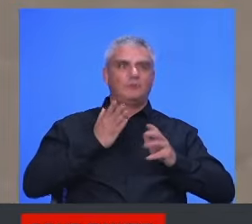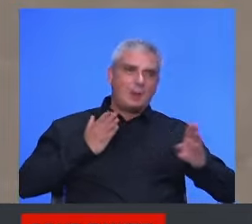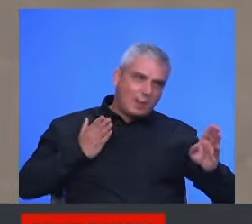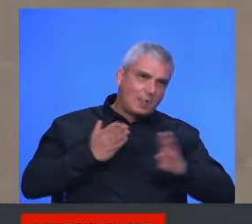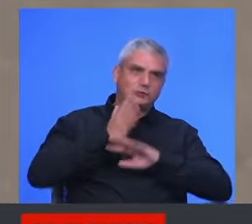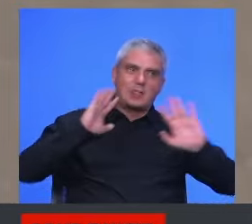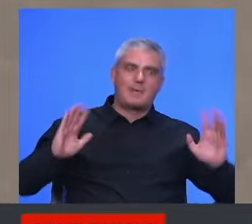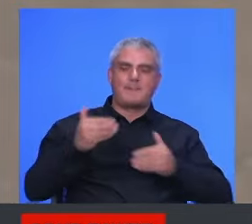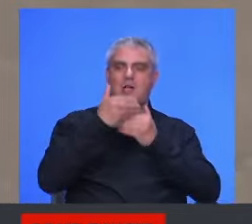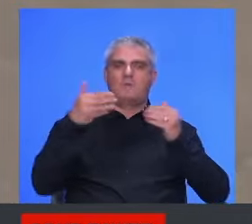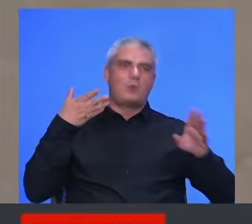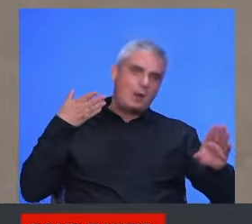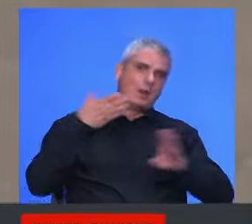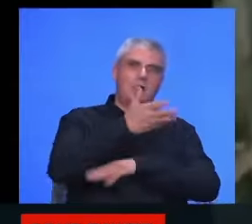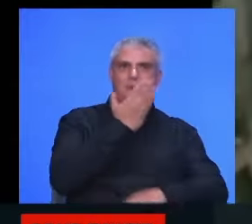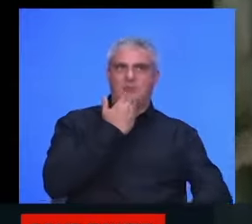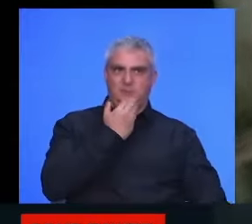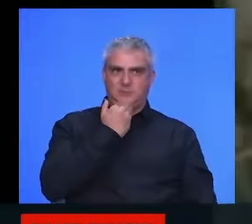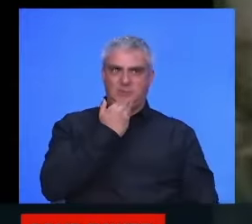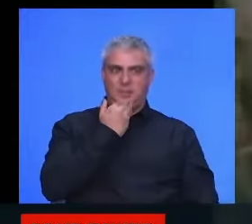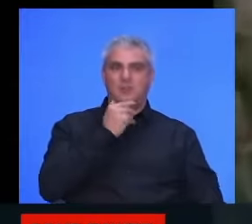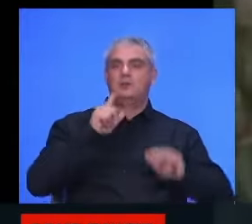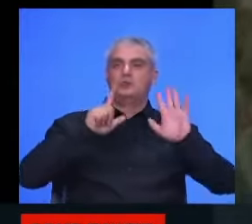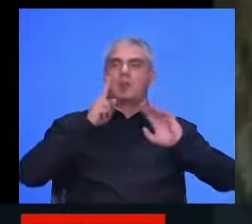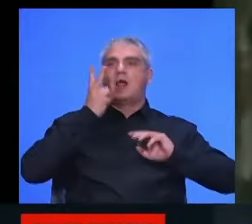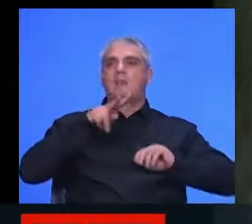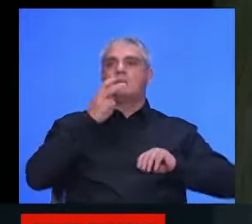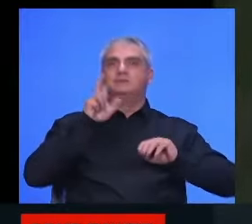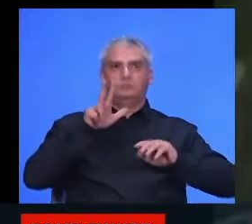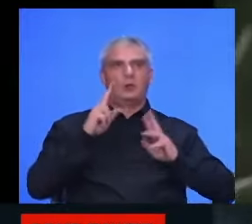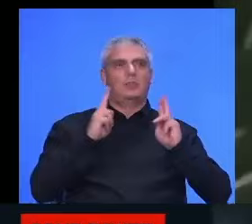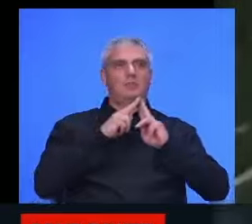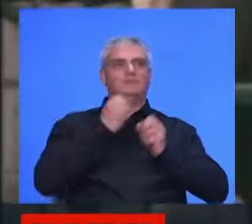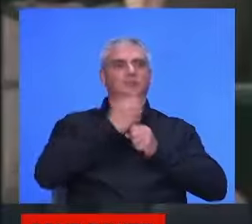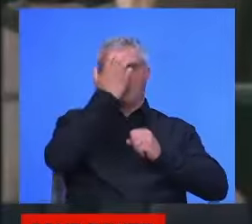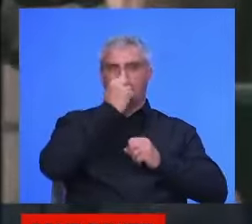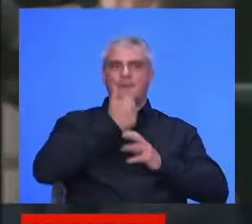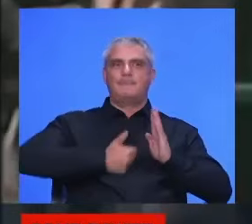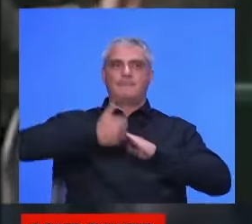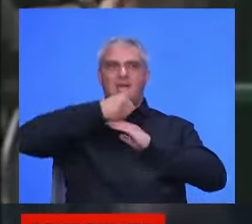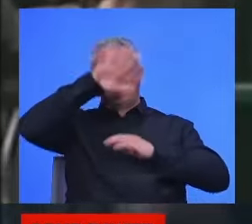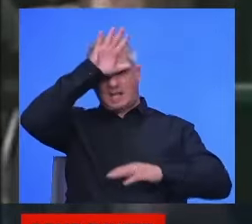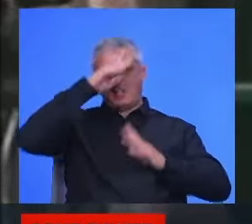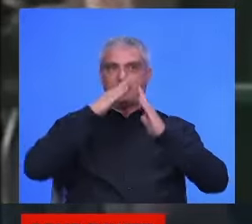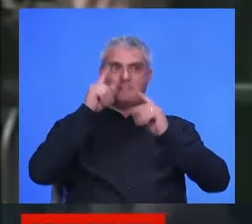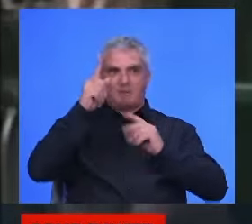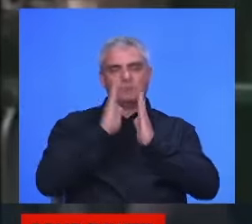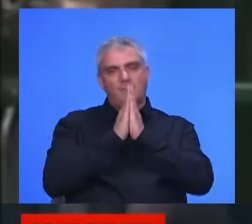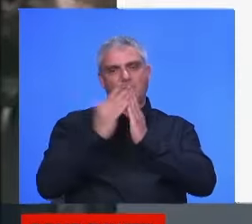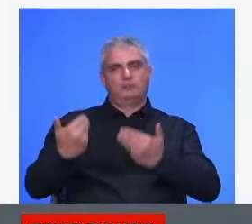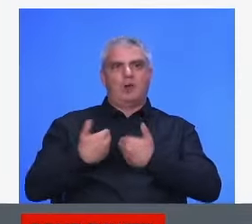לחצות במהרה את הגבול לתוך שטח ישראל. ביולי 2023 נפגש נציג חמאס עם בכיר איראני בלבנון וביקש ממנו